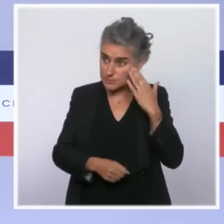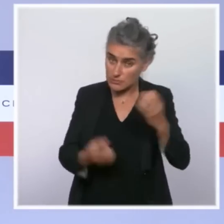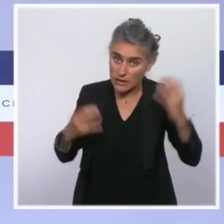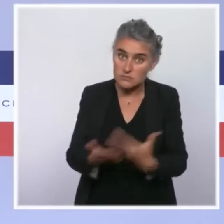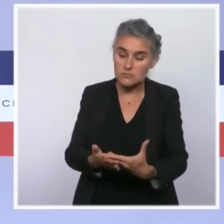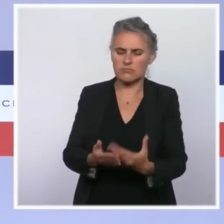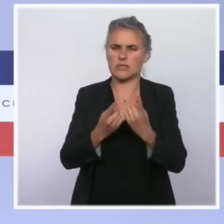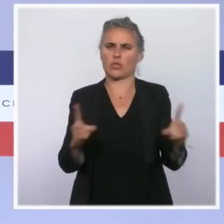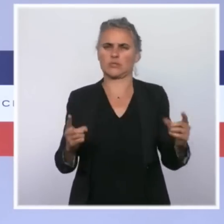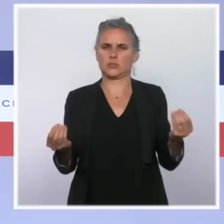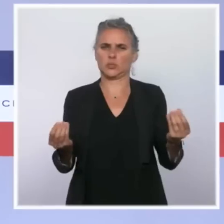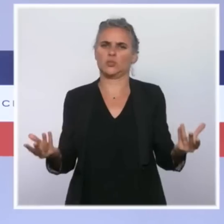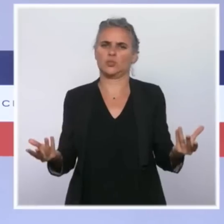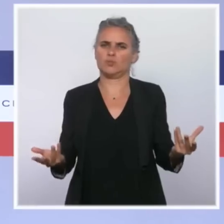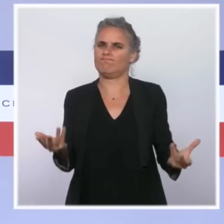arriver.